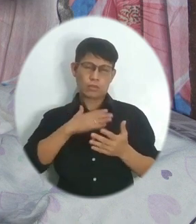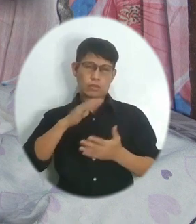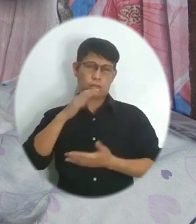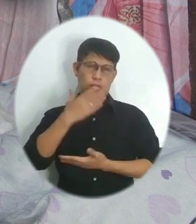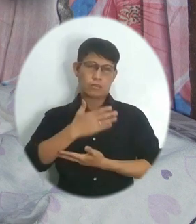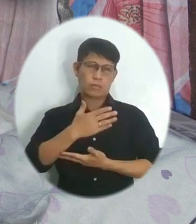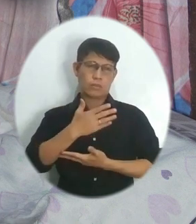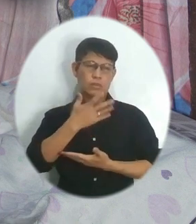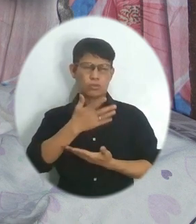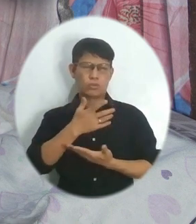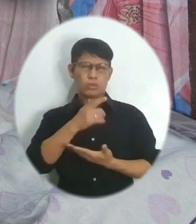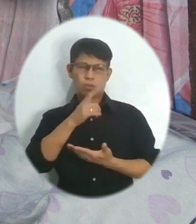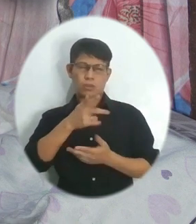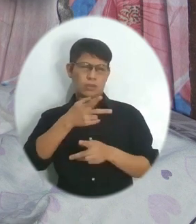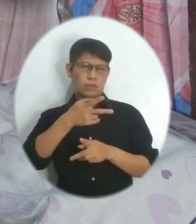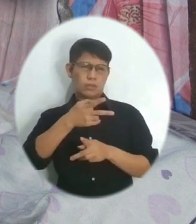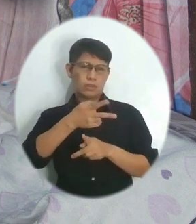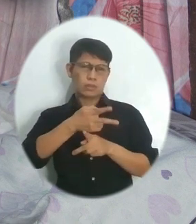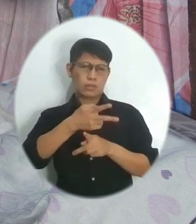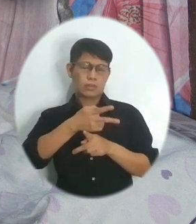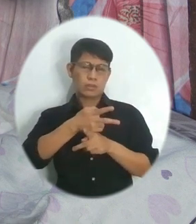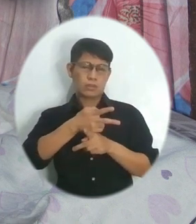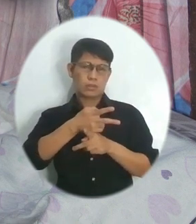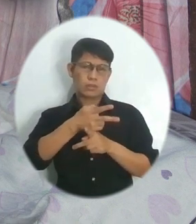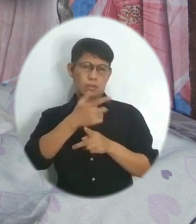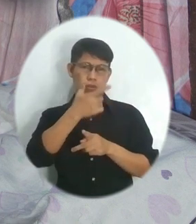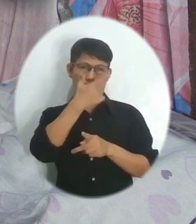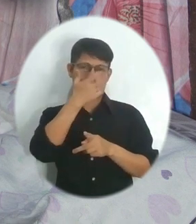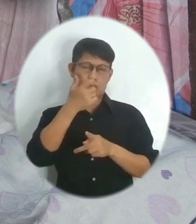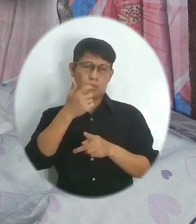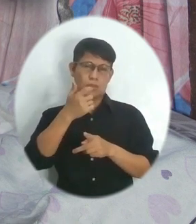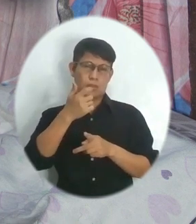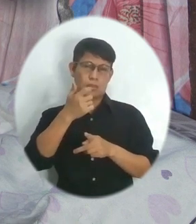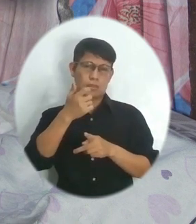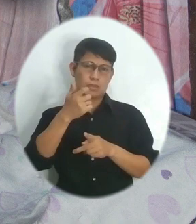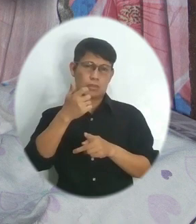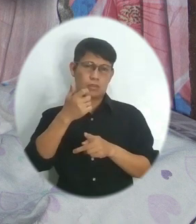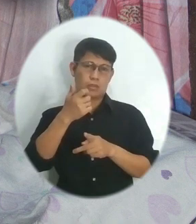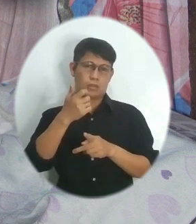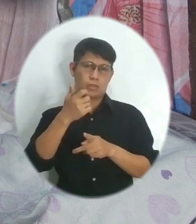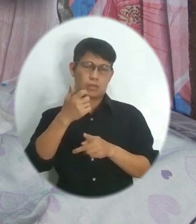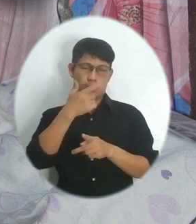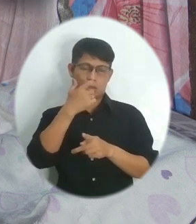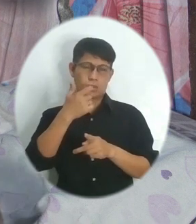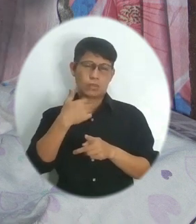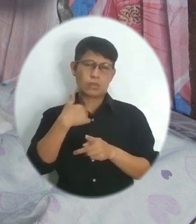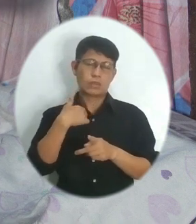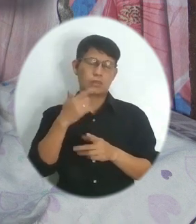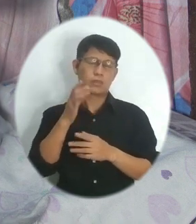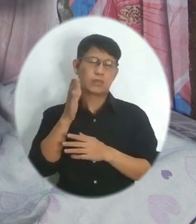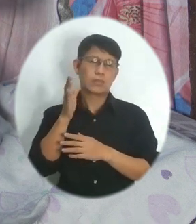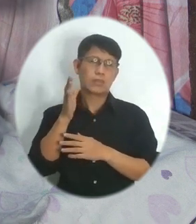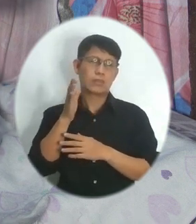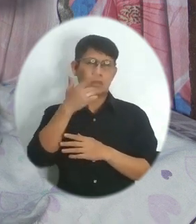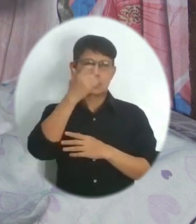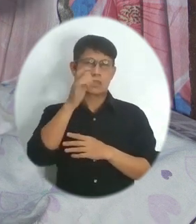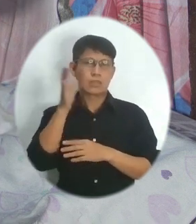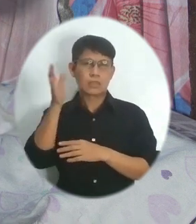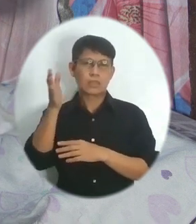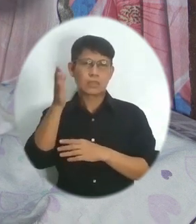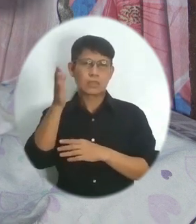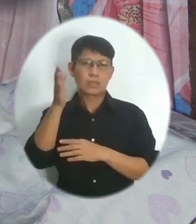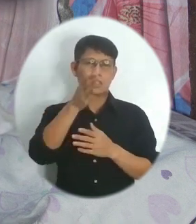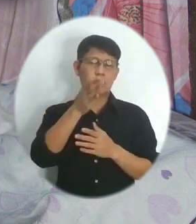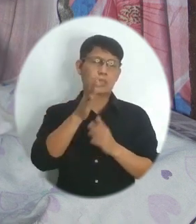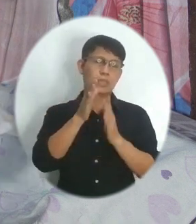po, di ko na po siya minsan maharap kasi gaya po nito, lagi po kami nag-ano ng guarantee letter sa tuwing ano,